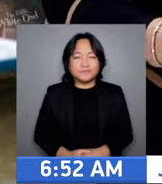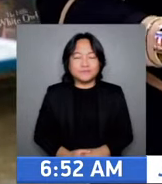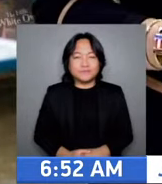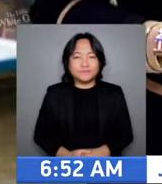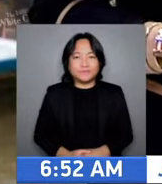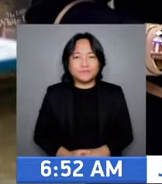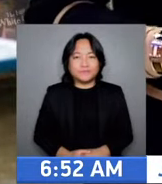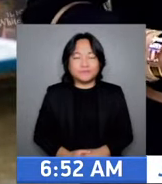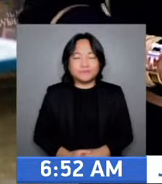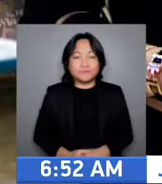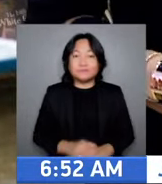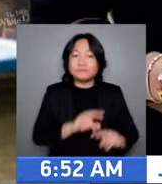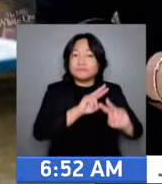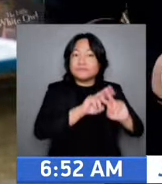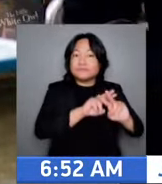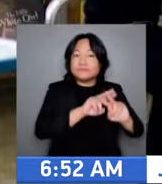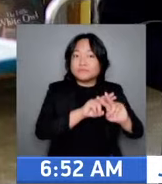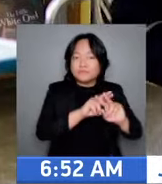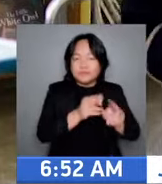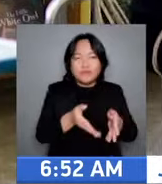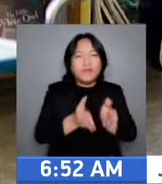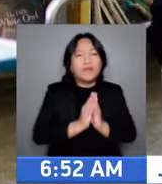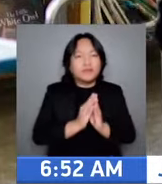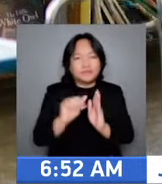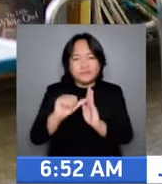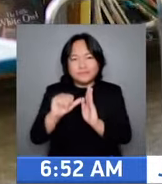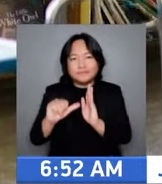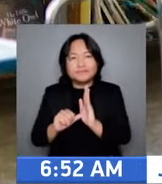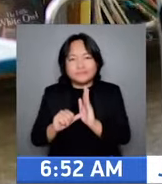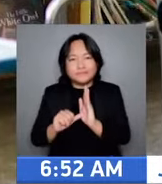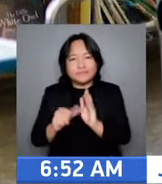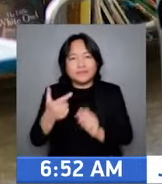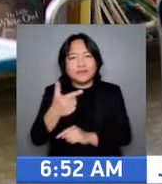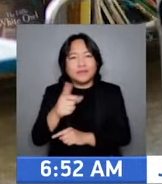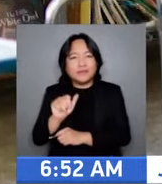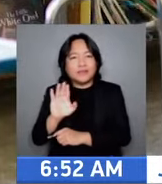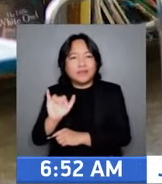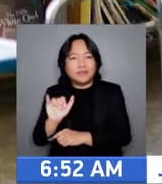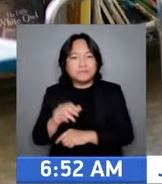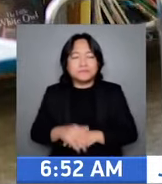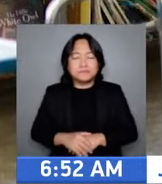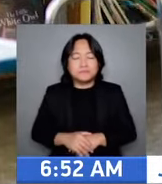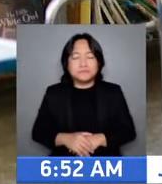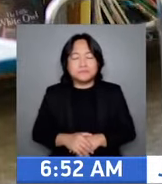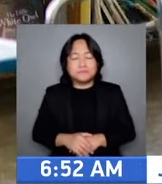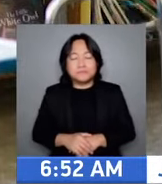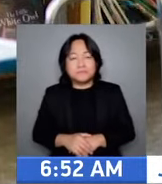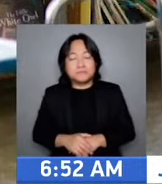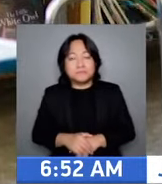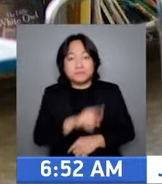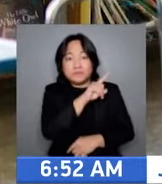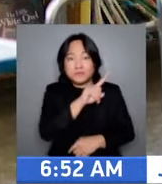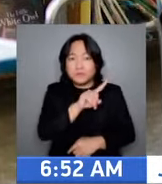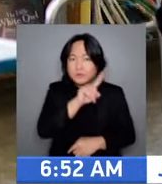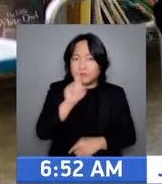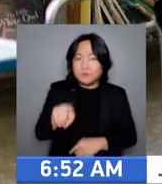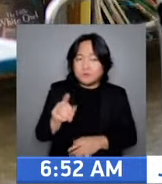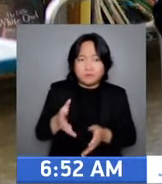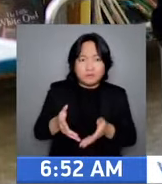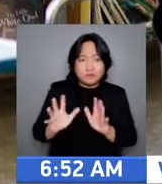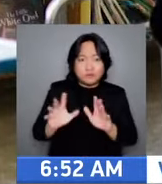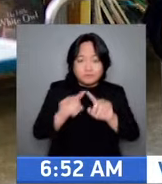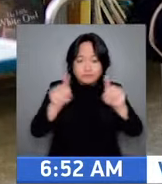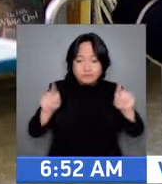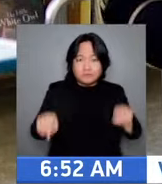Hashtag Ask Attorney. Attorney, legal ba talaga yung ganitong waiver? At ano pong ibig sabihin once na pirmahan ko to?